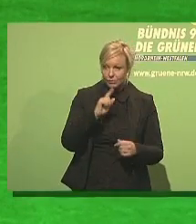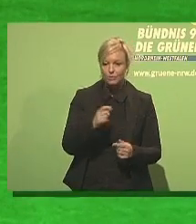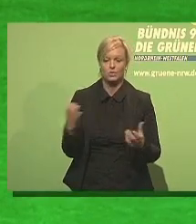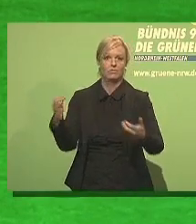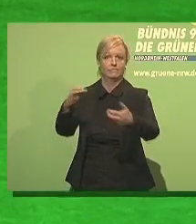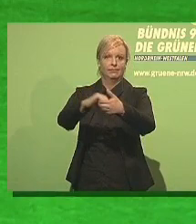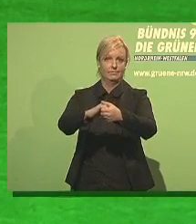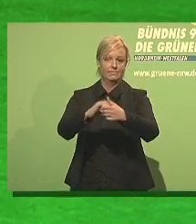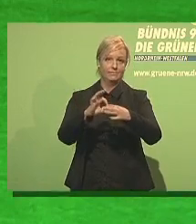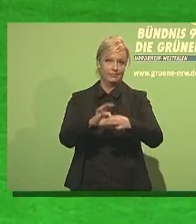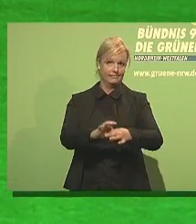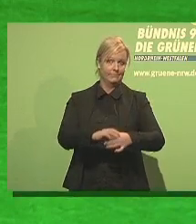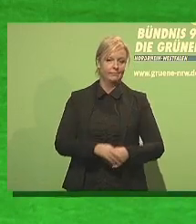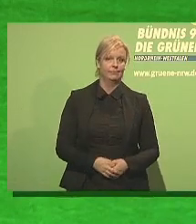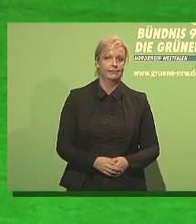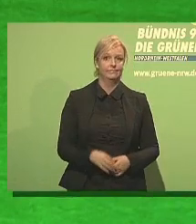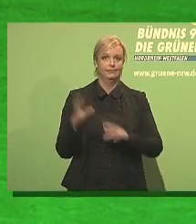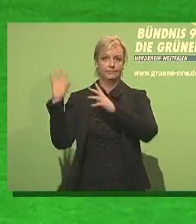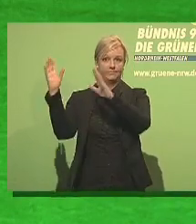zusammengehören.